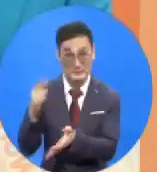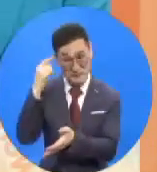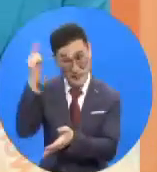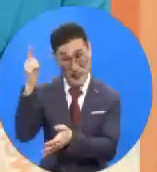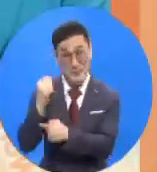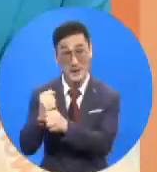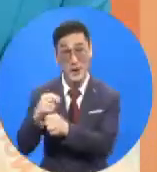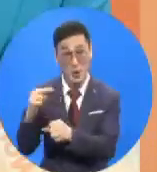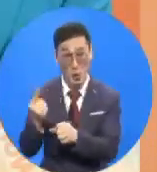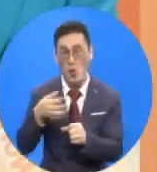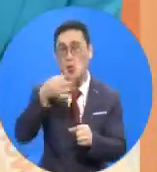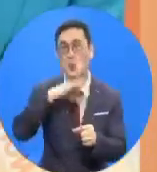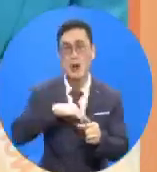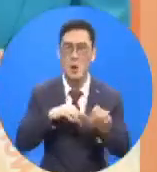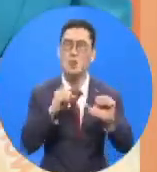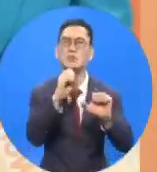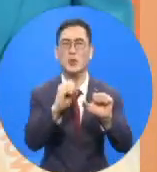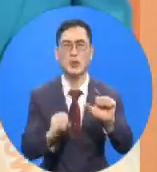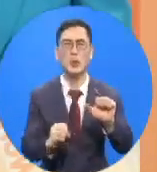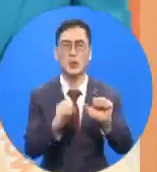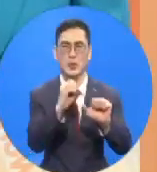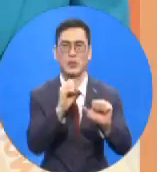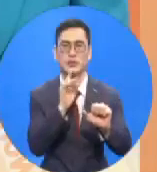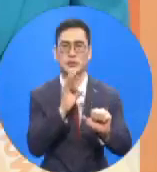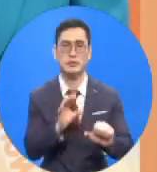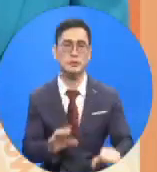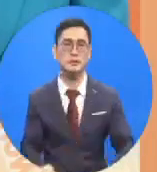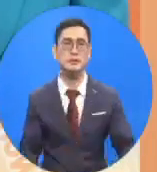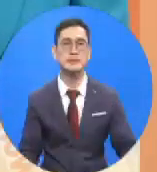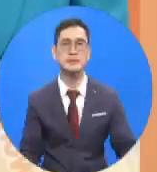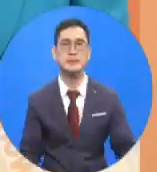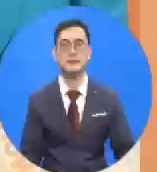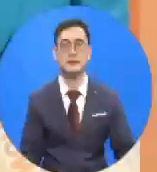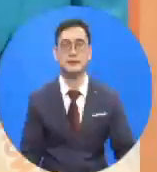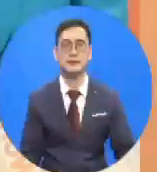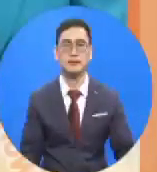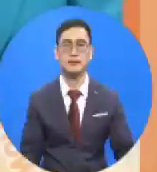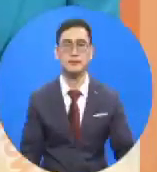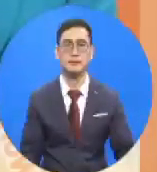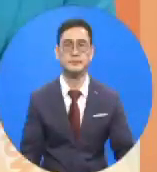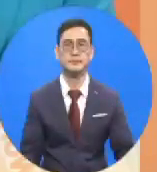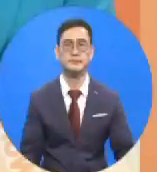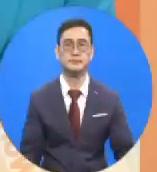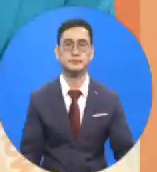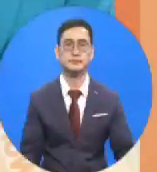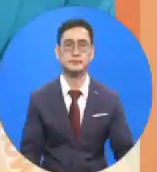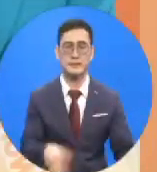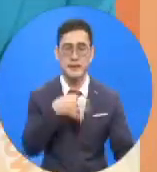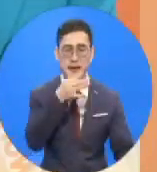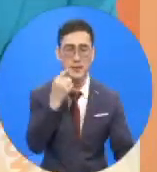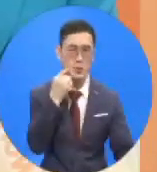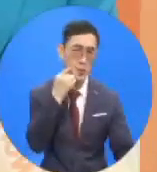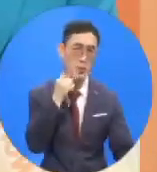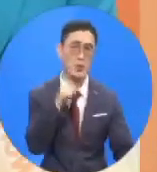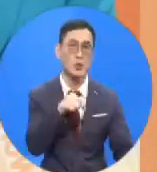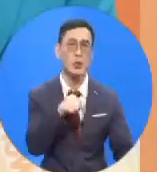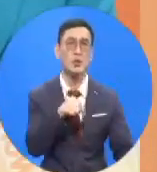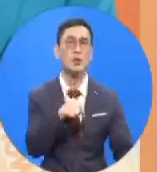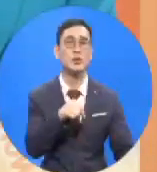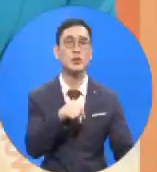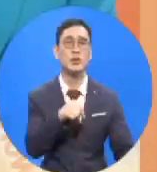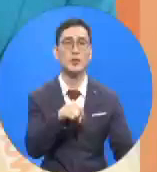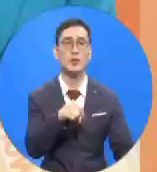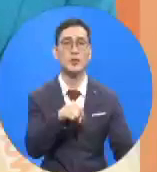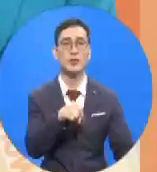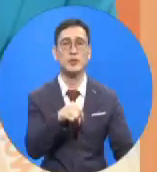있을 것 같고 그리고 이것이 홍역 같은 장기 면역이 아니고 일반적인 독감이나 그런것처럼 변위를